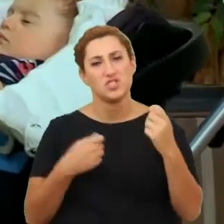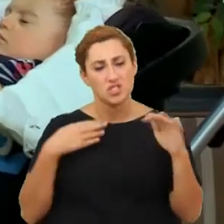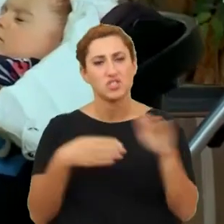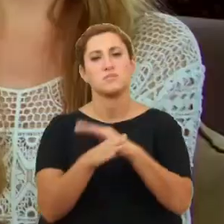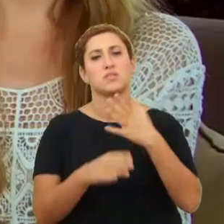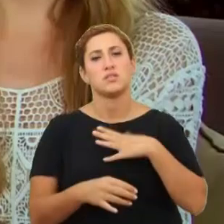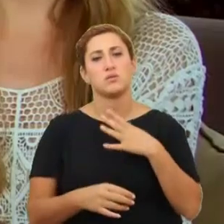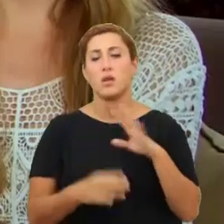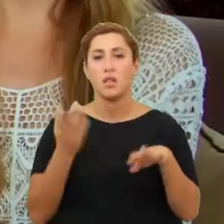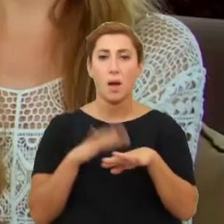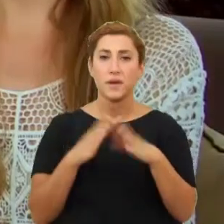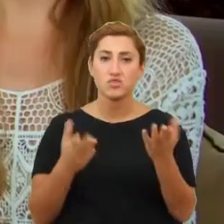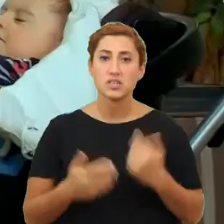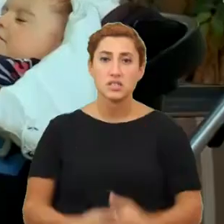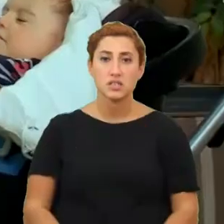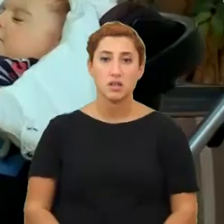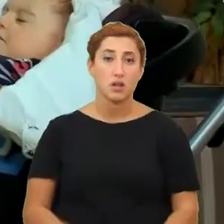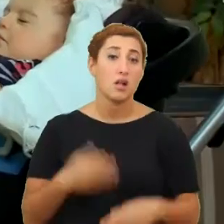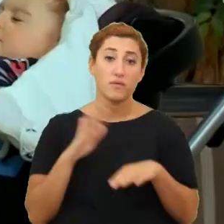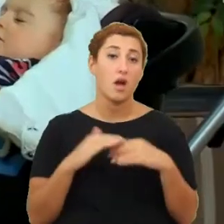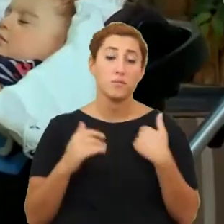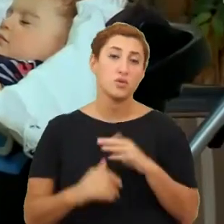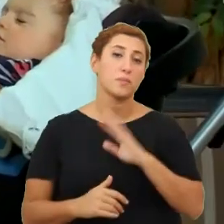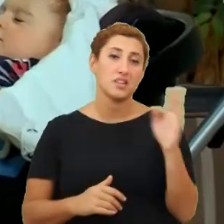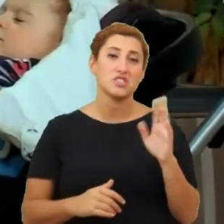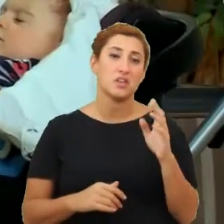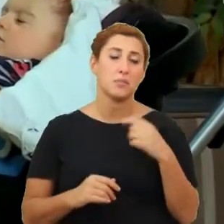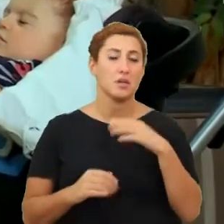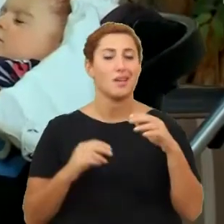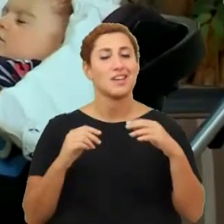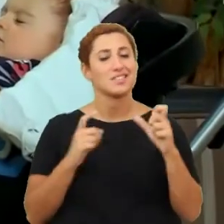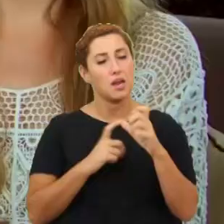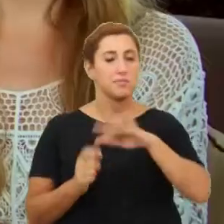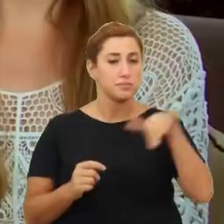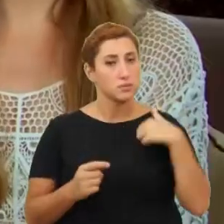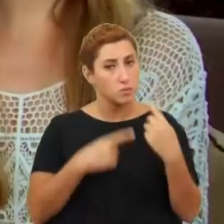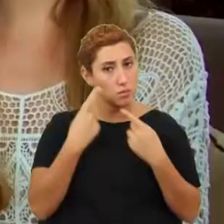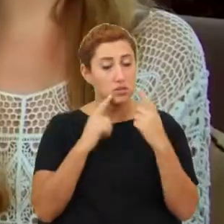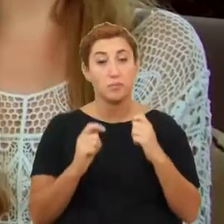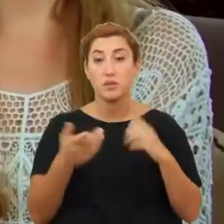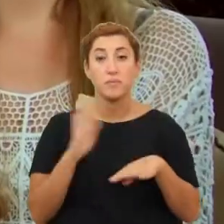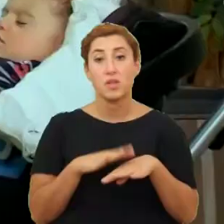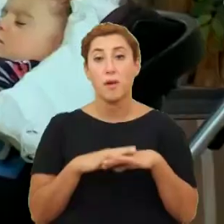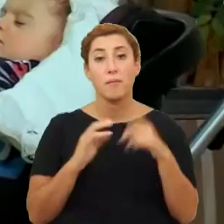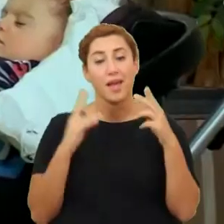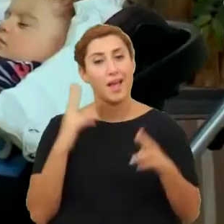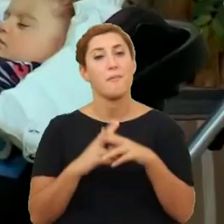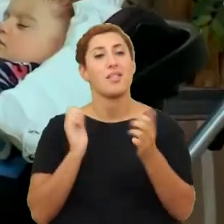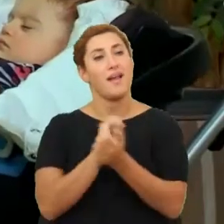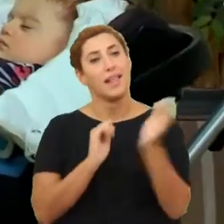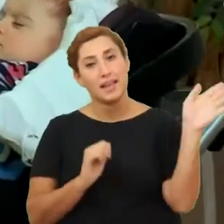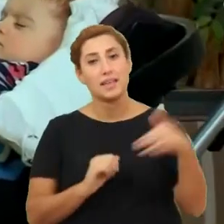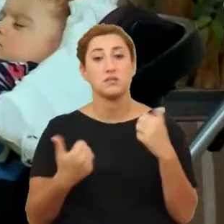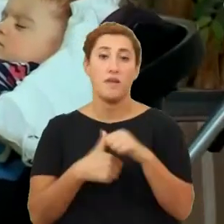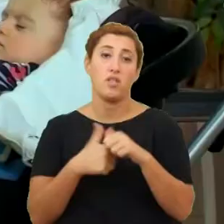el koyuyorum. Ne yapacaksın ki hayatım? Ne yapacağım hayatım, gideceğim bir kenara çekeceğim Sarp'ı, konuşacağım ya. Ya ne yapayım dedi, bir an önce ailesini